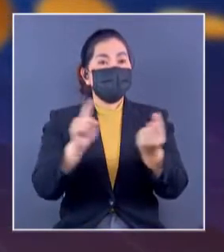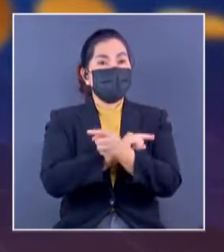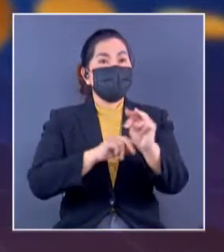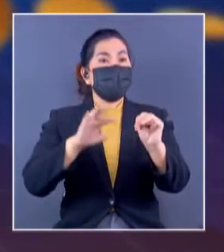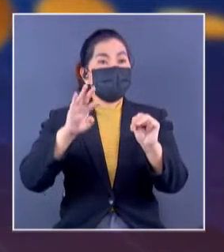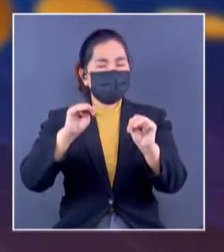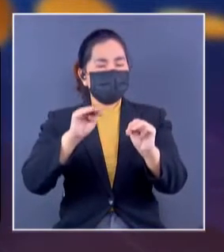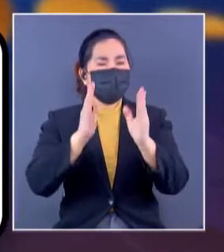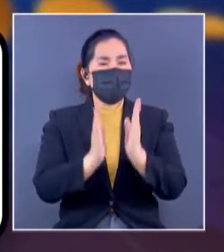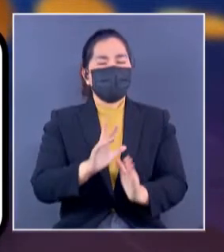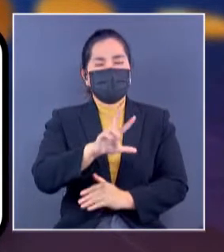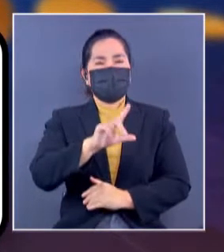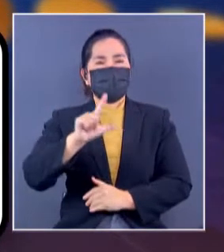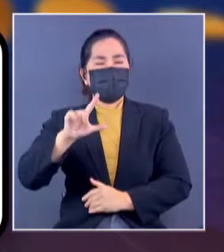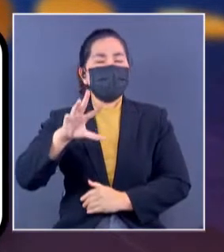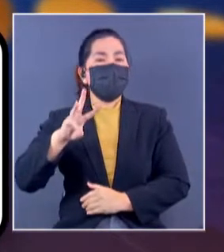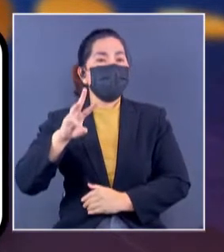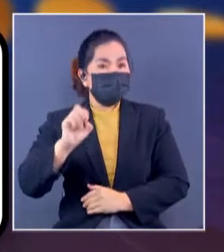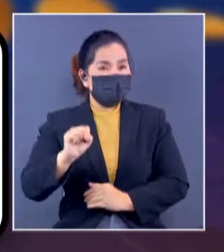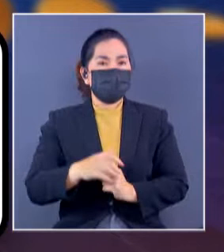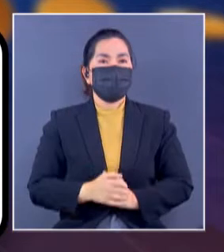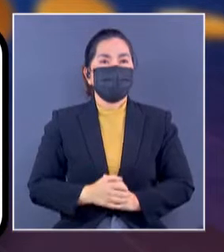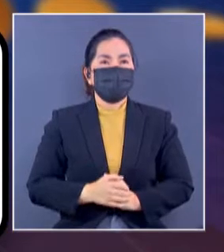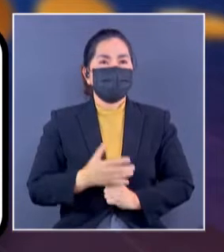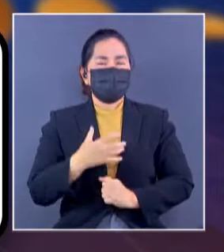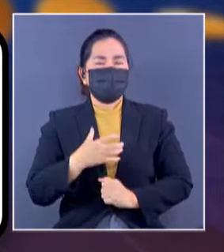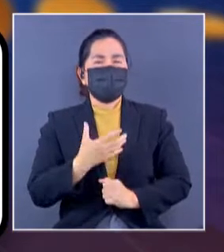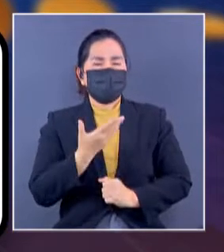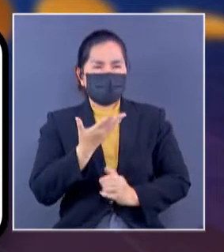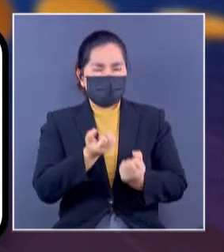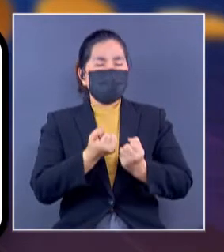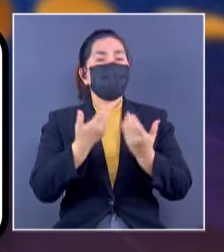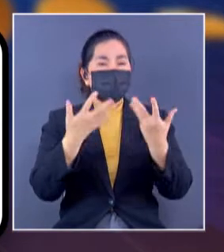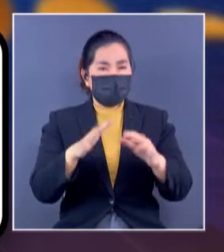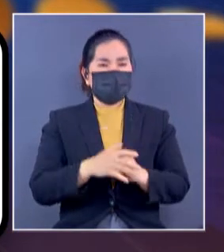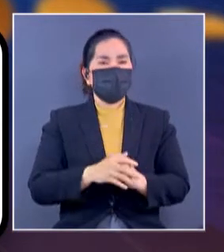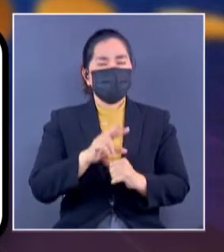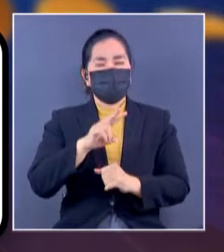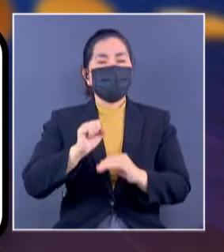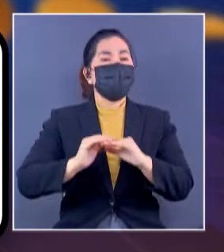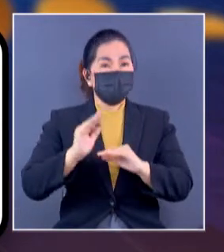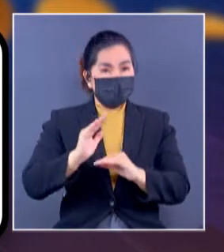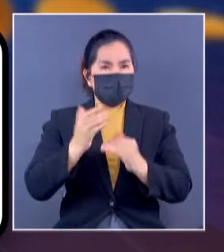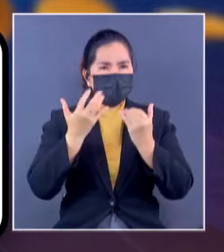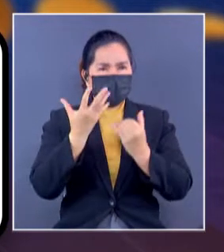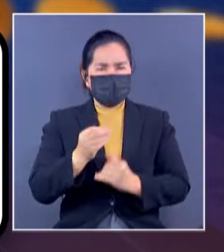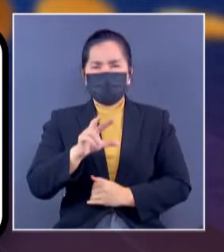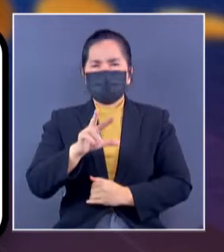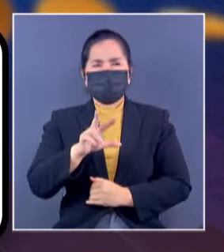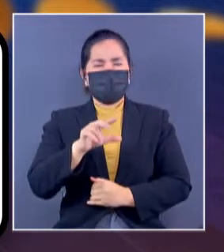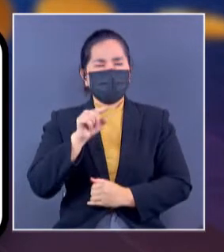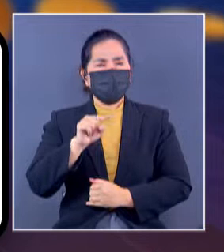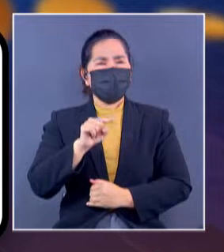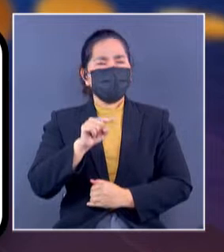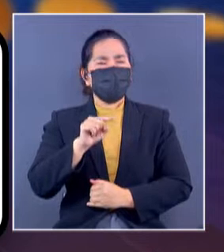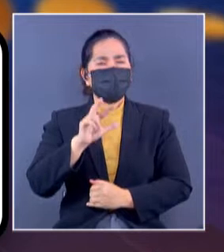น 3,600,000 คนครับมีผู้มายื่นขอคืนไปแล้วจำนวน 200,000 กว่าคนยังคงเหลือเงินสมทบที่จ่าย